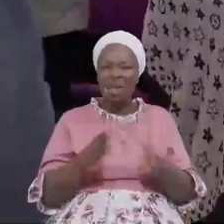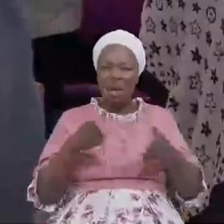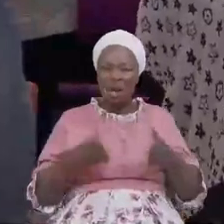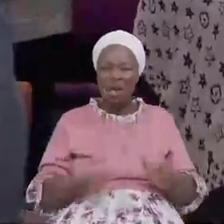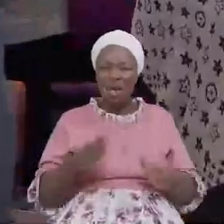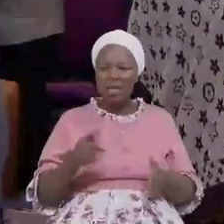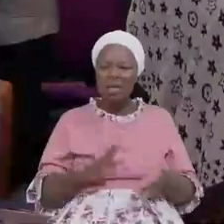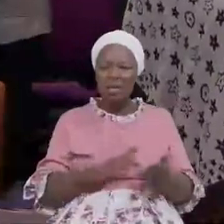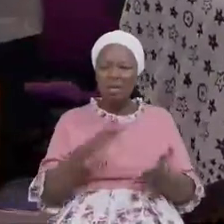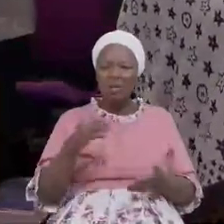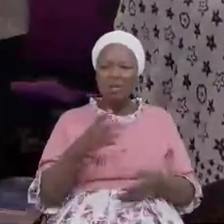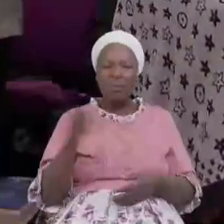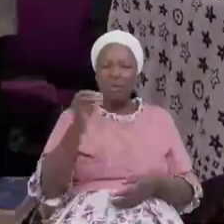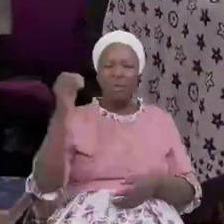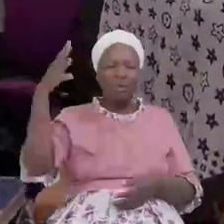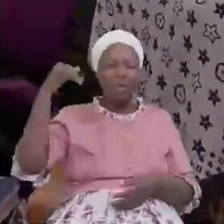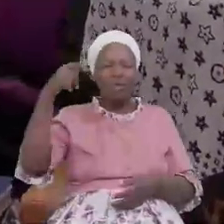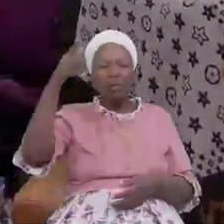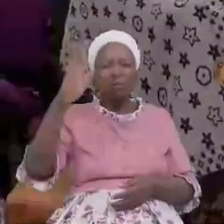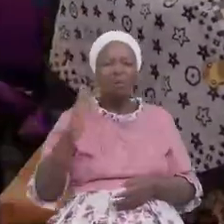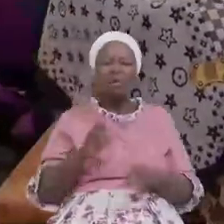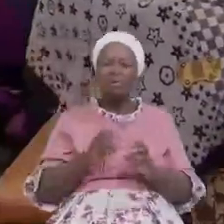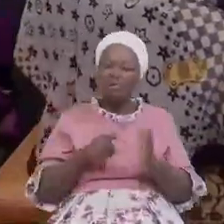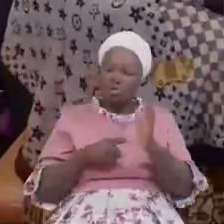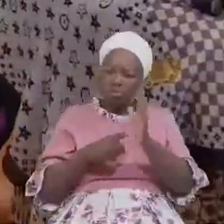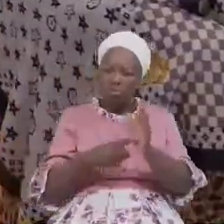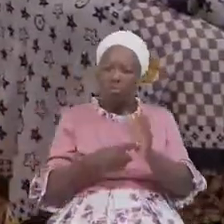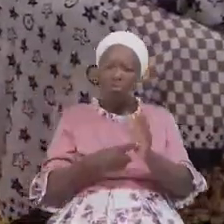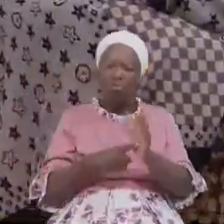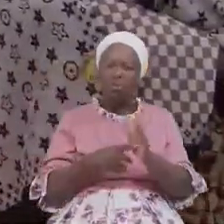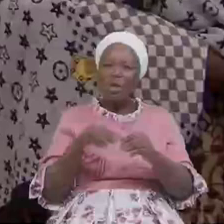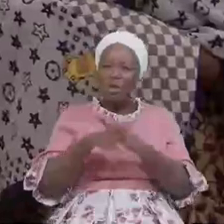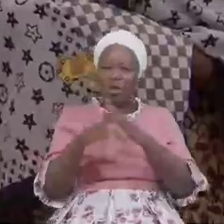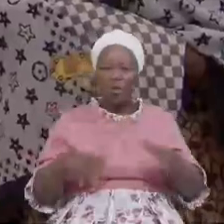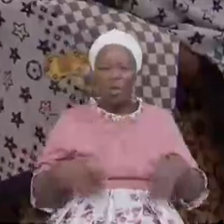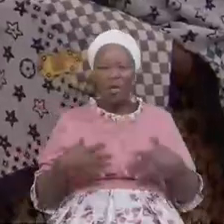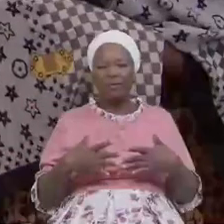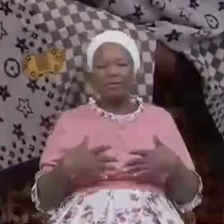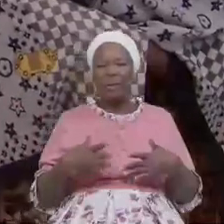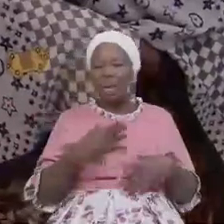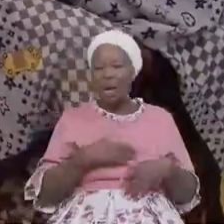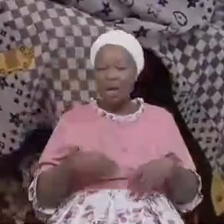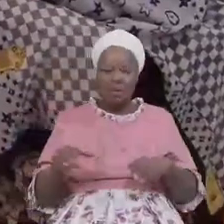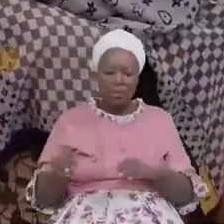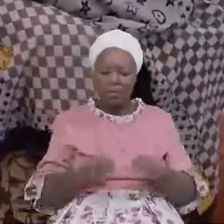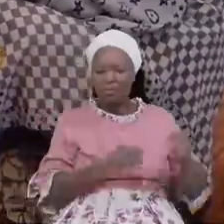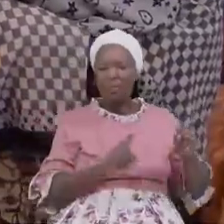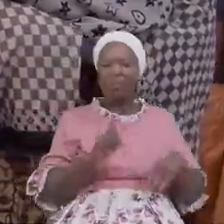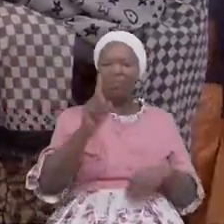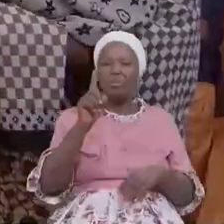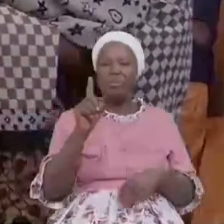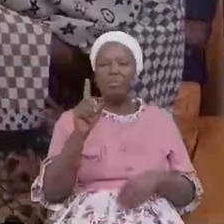de la grâce de Dieu se manifeste dans ta vie et avance